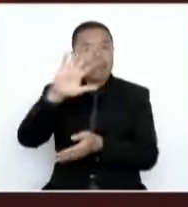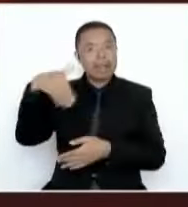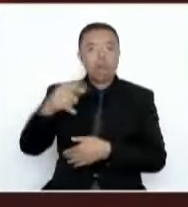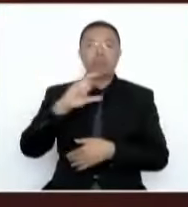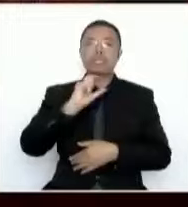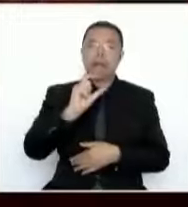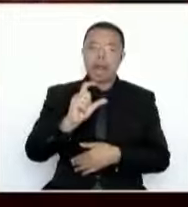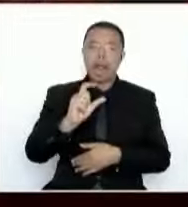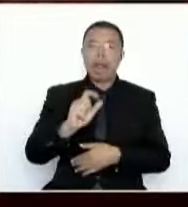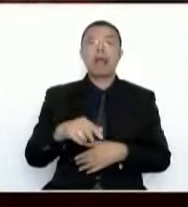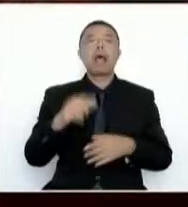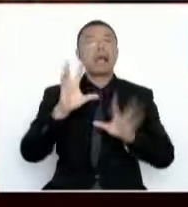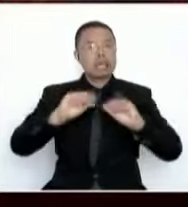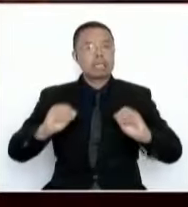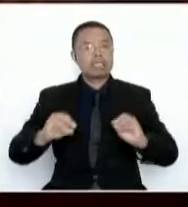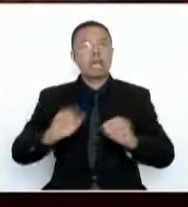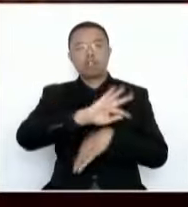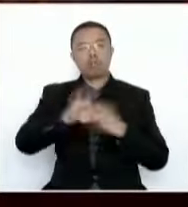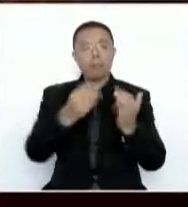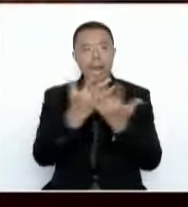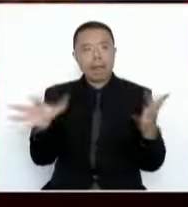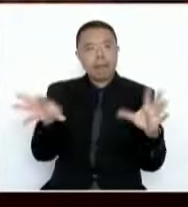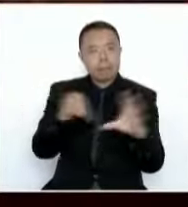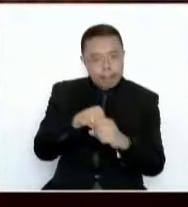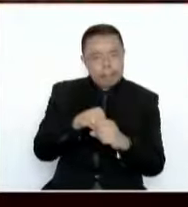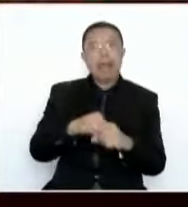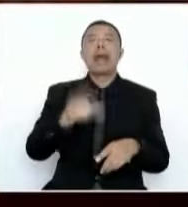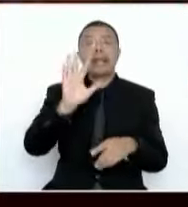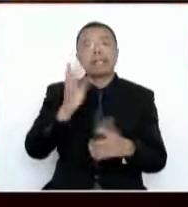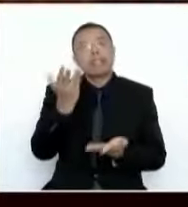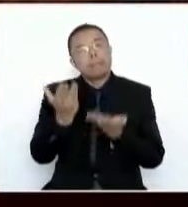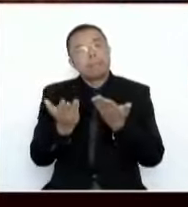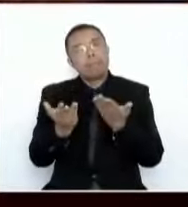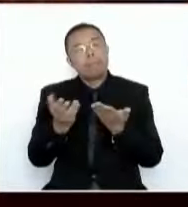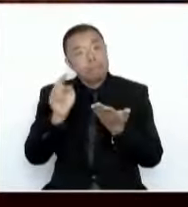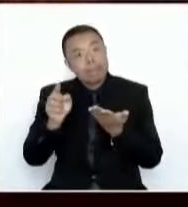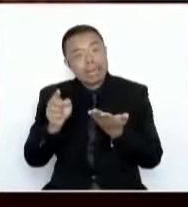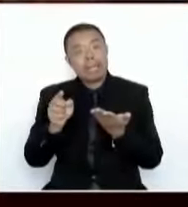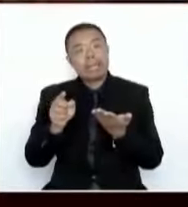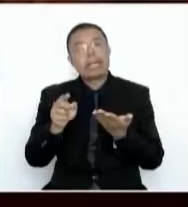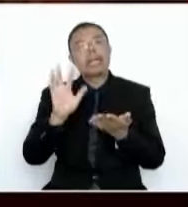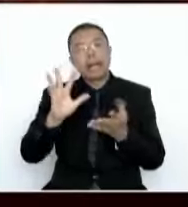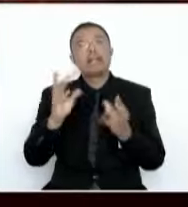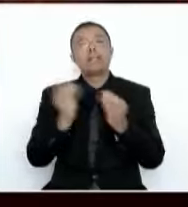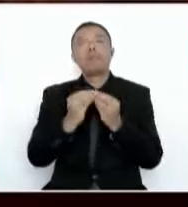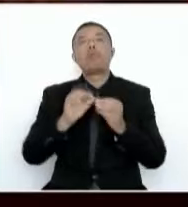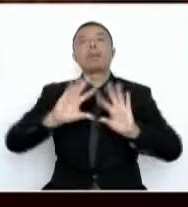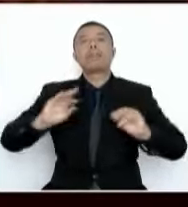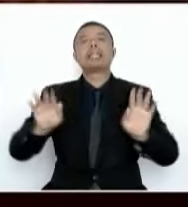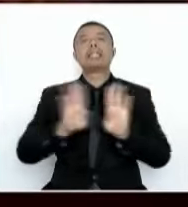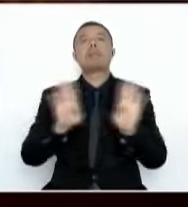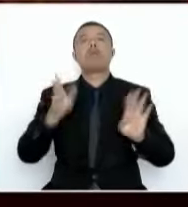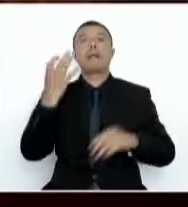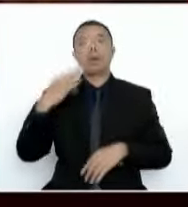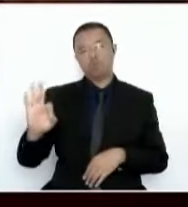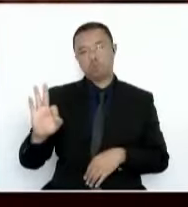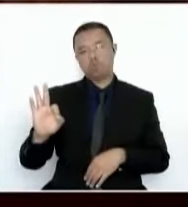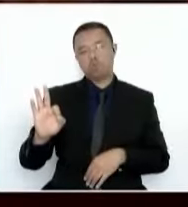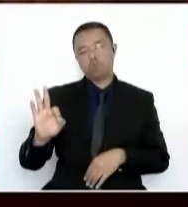ee Padat Karya dan di situlah nanti kemungkinan di situlah padat karya dengan demikian akan menciptakan lapangan kerja yang